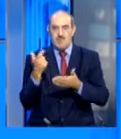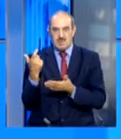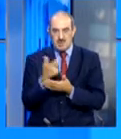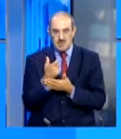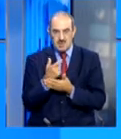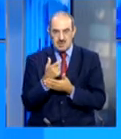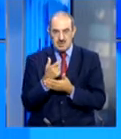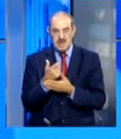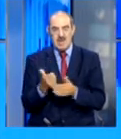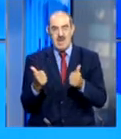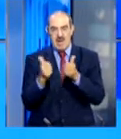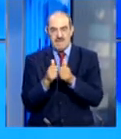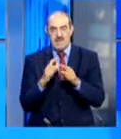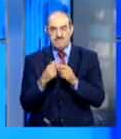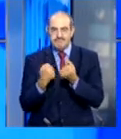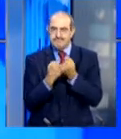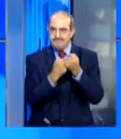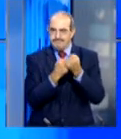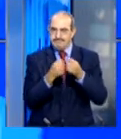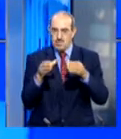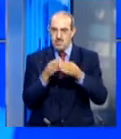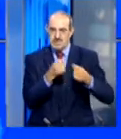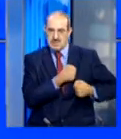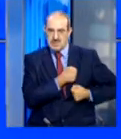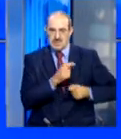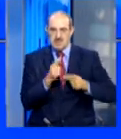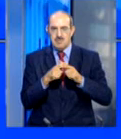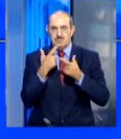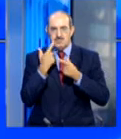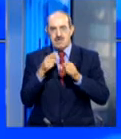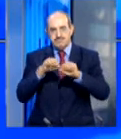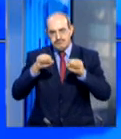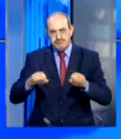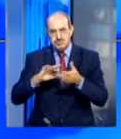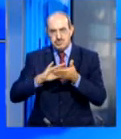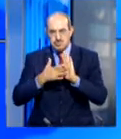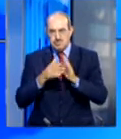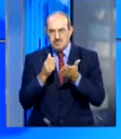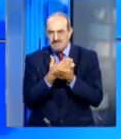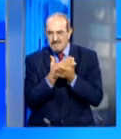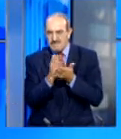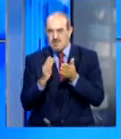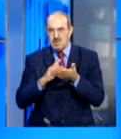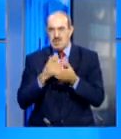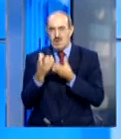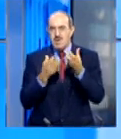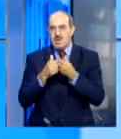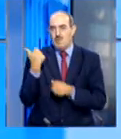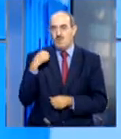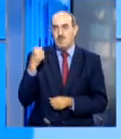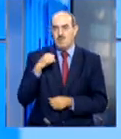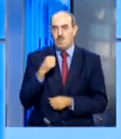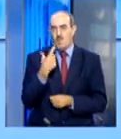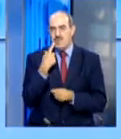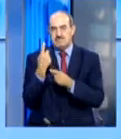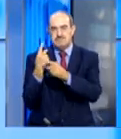المدنية مدعومة بوحدة الجيش الوطني الشعبي من السيطرة على معظم الحرائق التي اندلعت ليلة أول أمس في